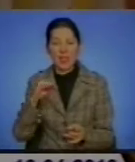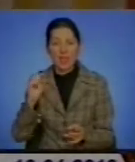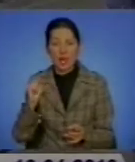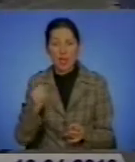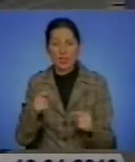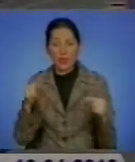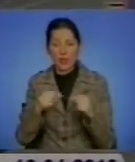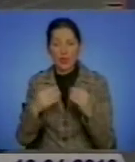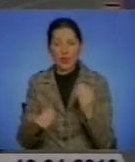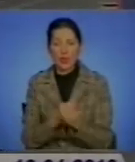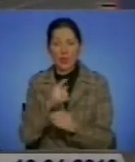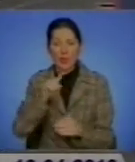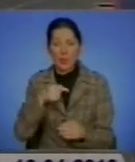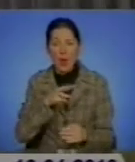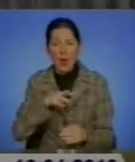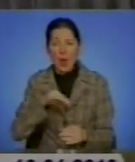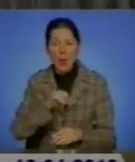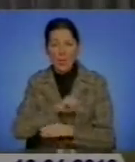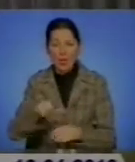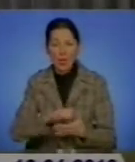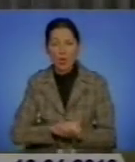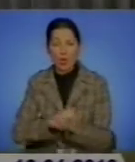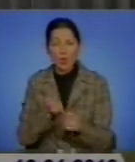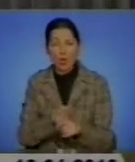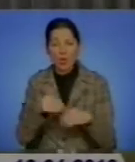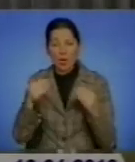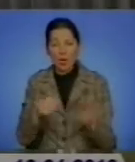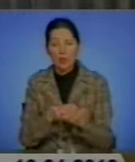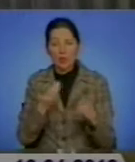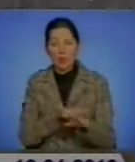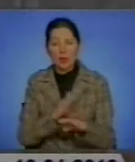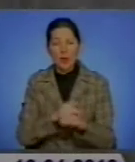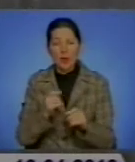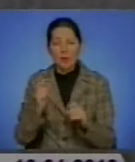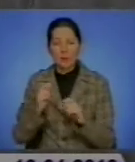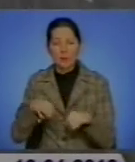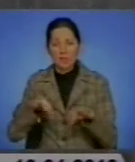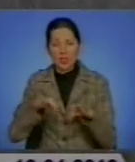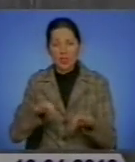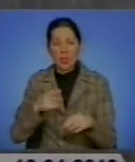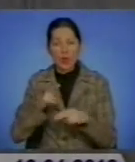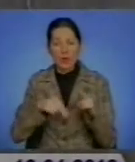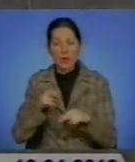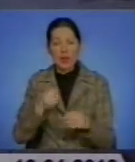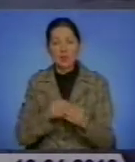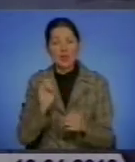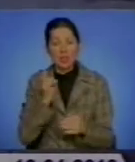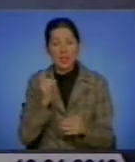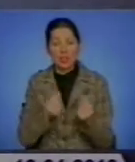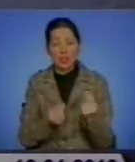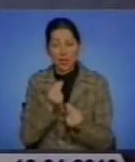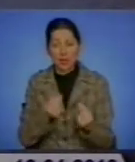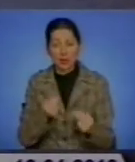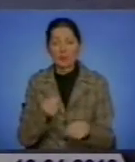Союзу, дуже широкий. Від важкого машинобудування до дитячих іграшок. Пріоритетним ринком для третини зовнішніх